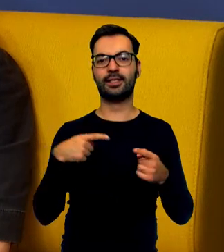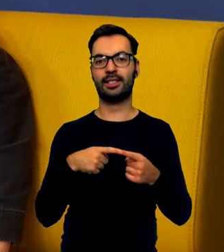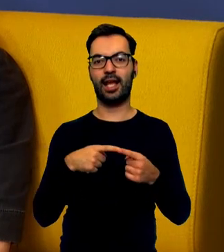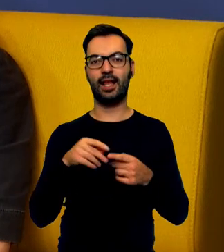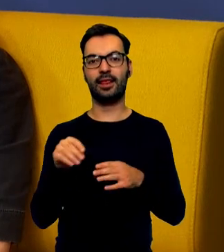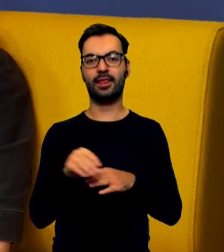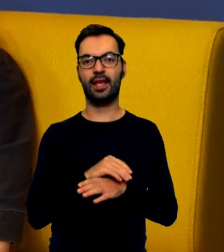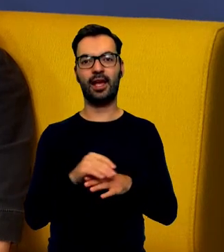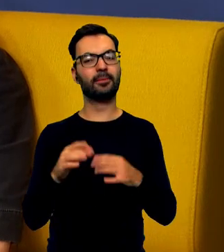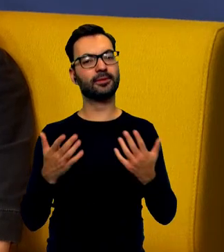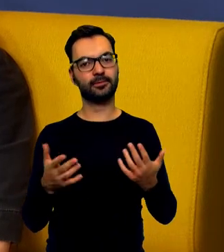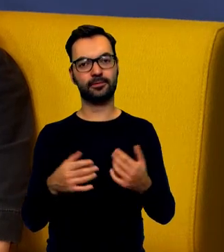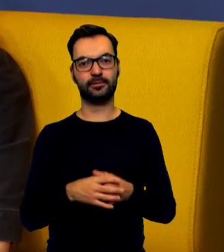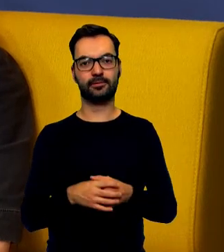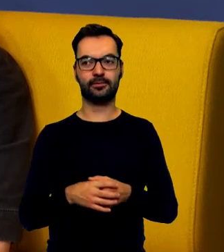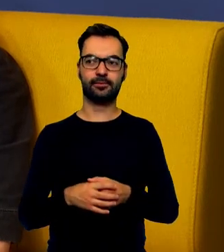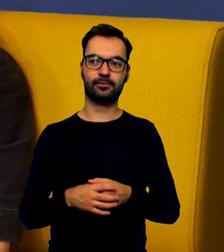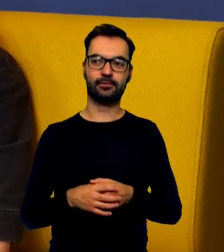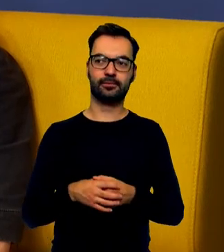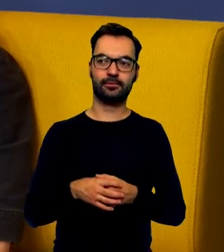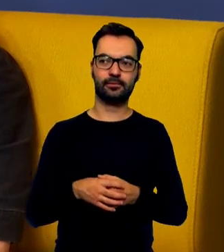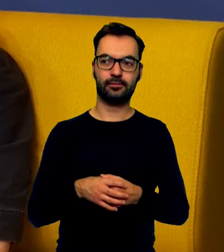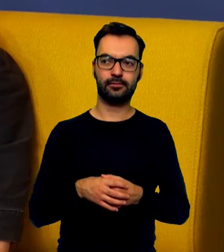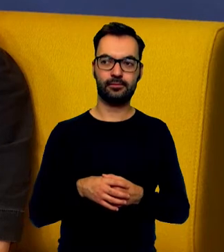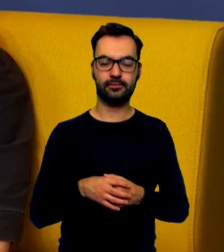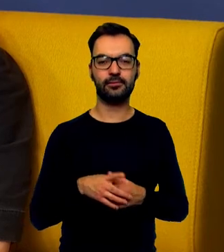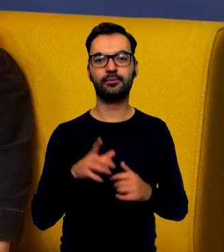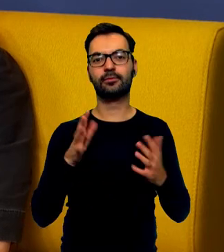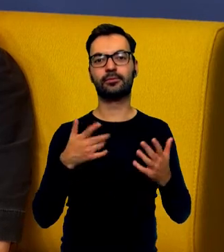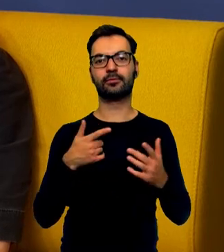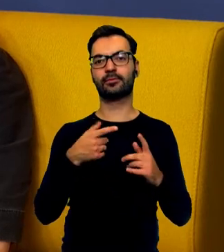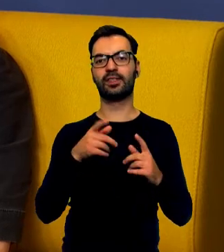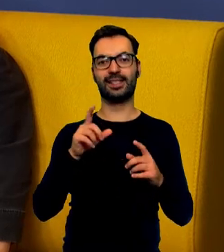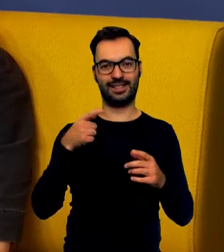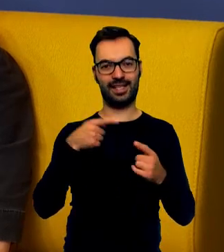terapii jako zdolność do tego, żeby